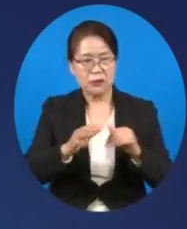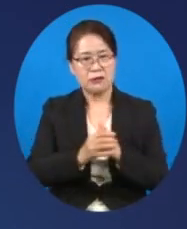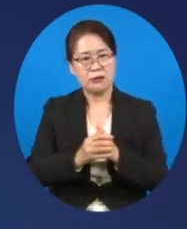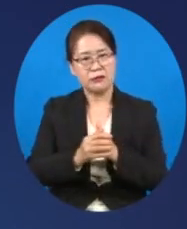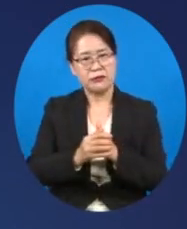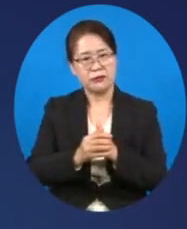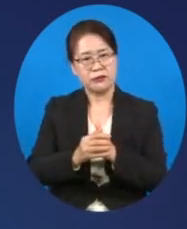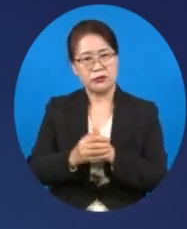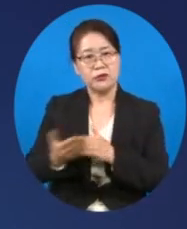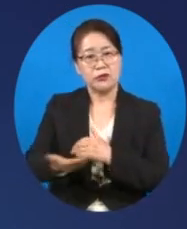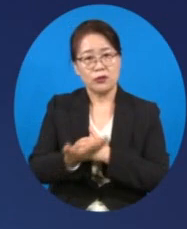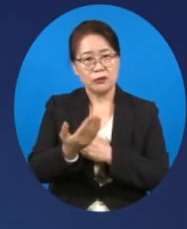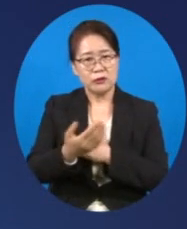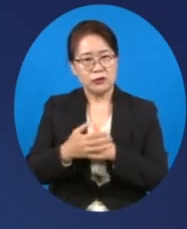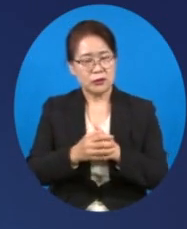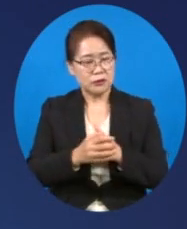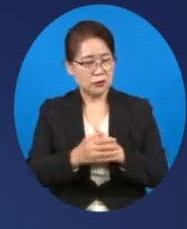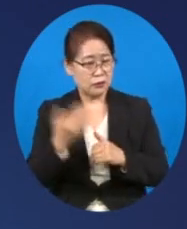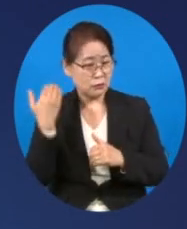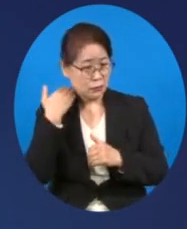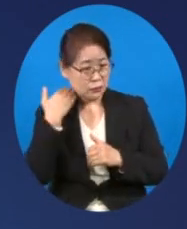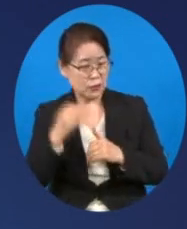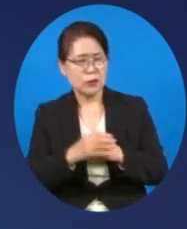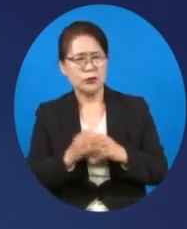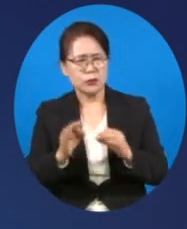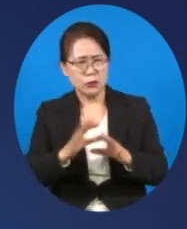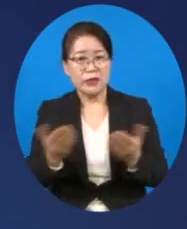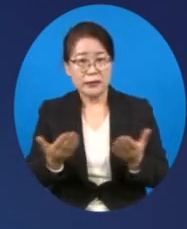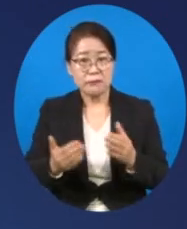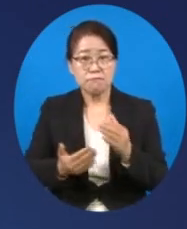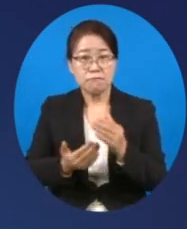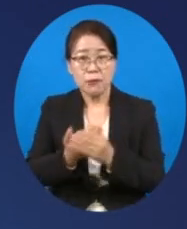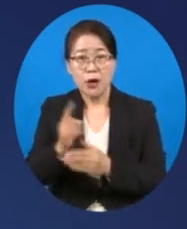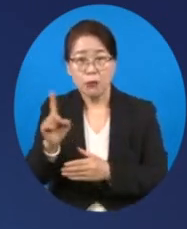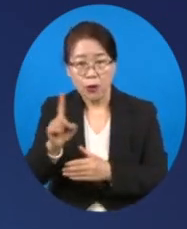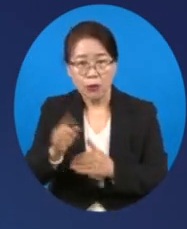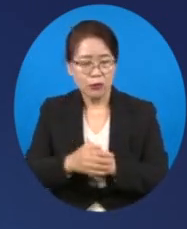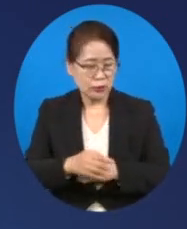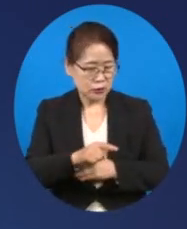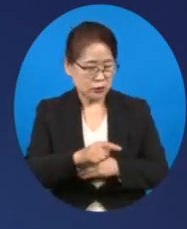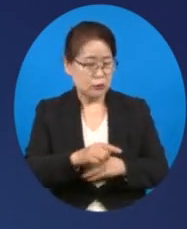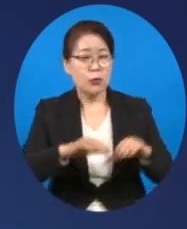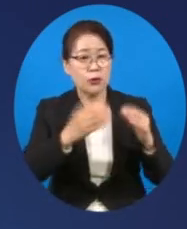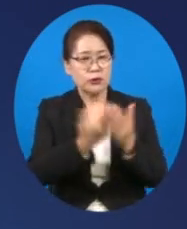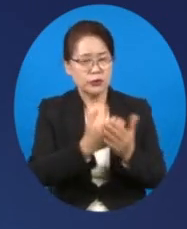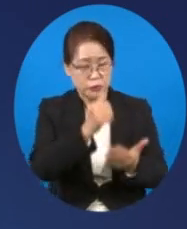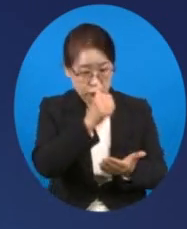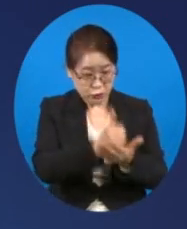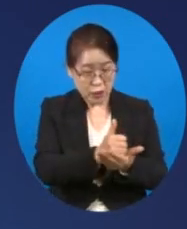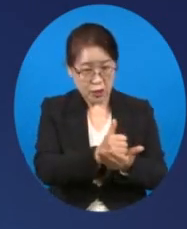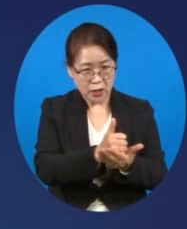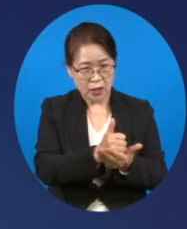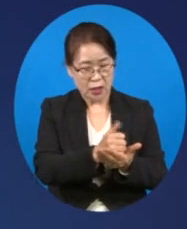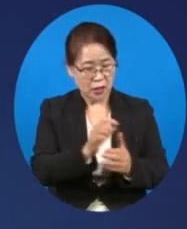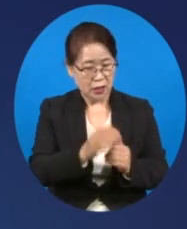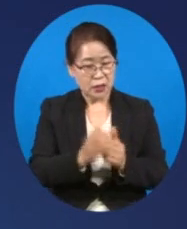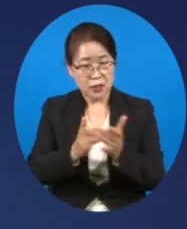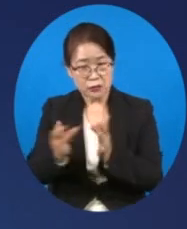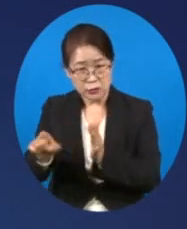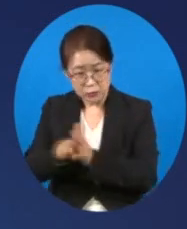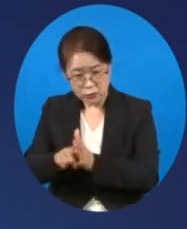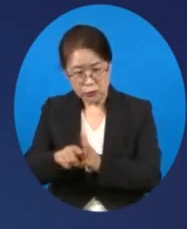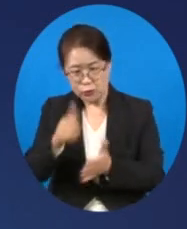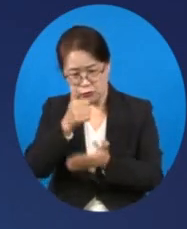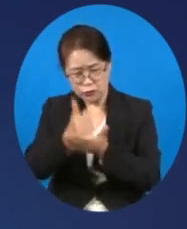여러분 우리 눈에 보이지 않지만 정말 놀라운 일이 벌어집니다 그 사람이 모든 죄가 사함을 받게 될 것입니다